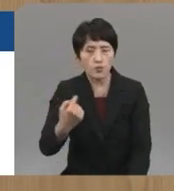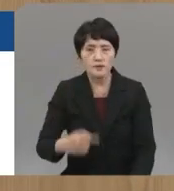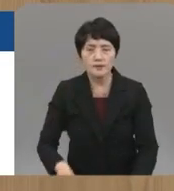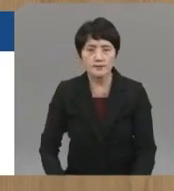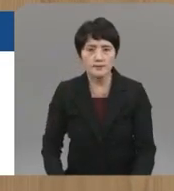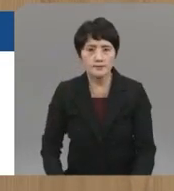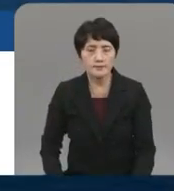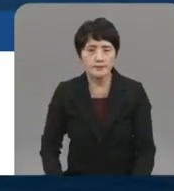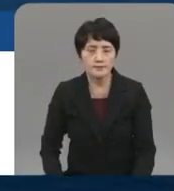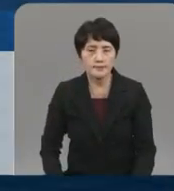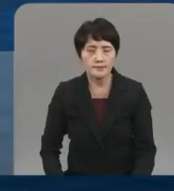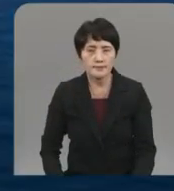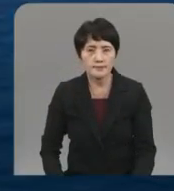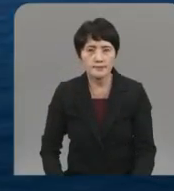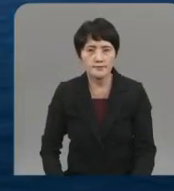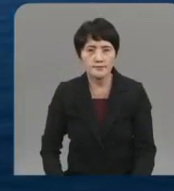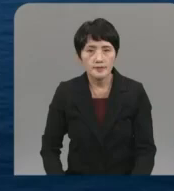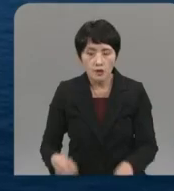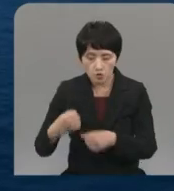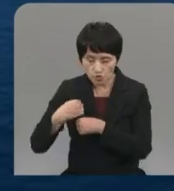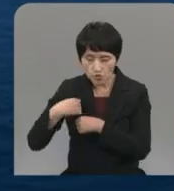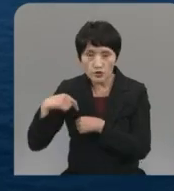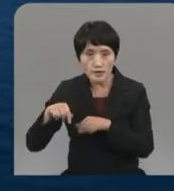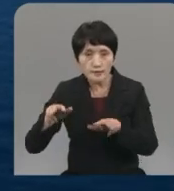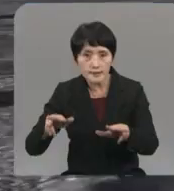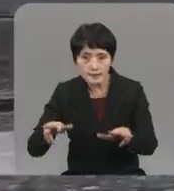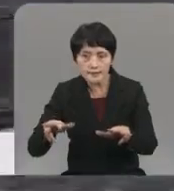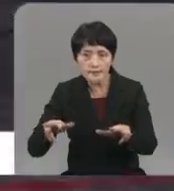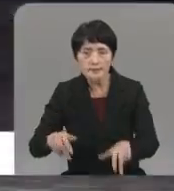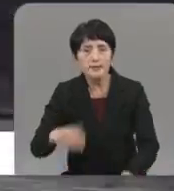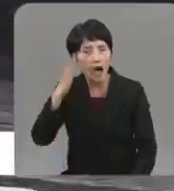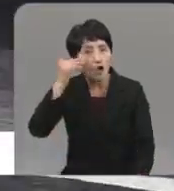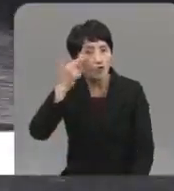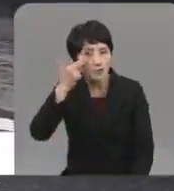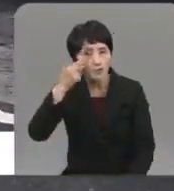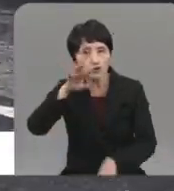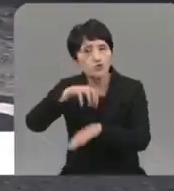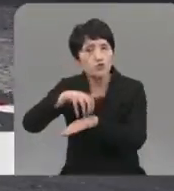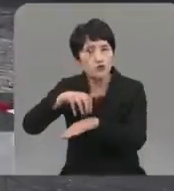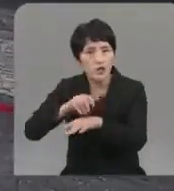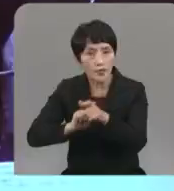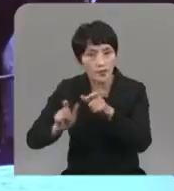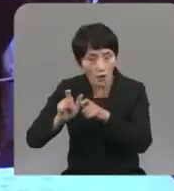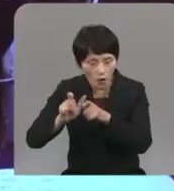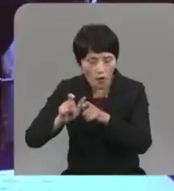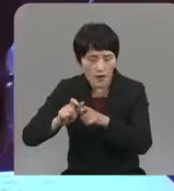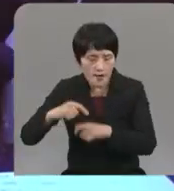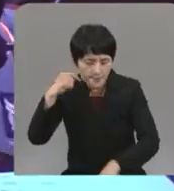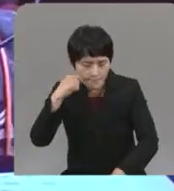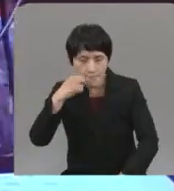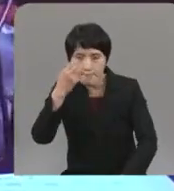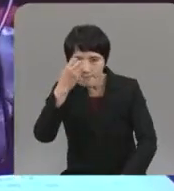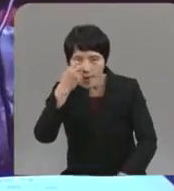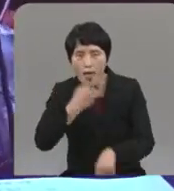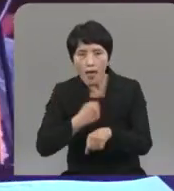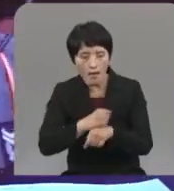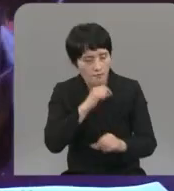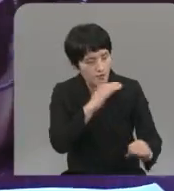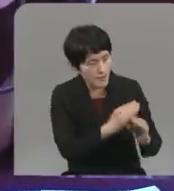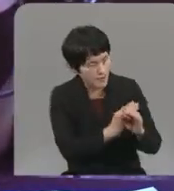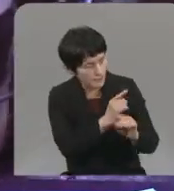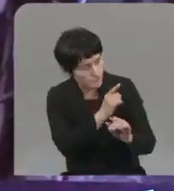latihan angkatan laut gabungan di laut Timur pada Senin ini otoritas militer Korea Selatan mengatakan pihaknya meningkatkan kekuatan latihan gabungan